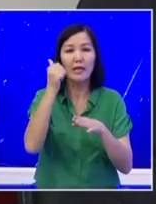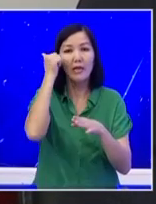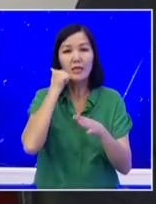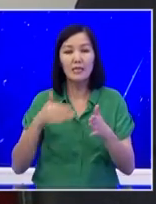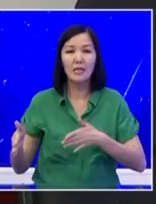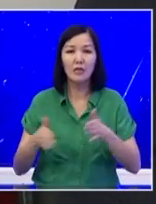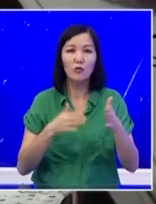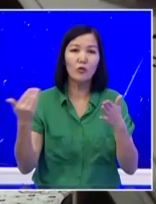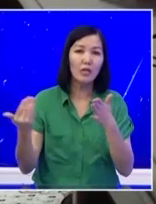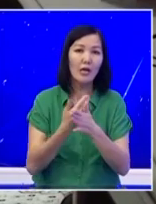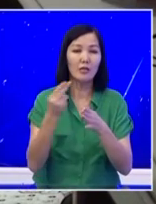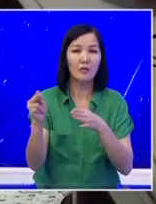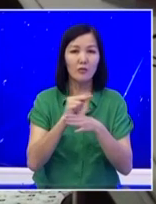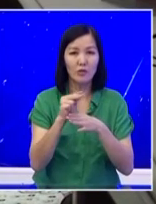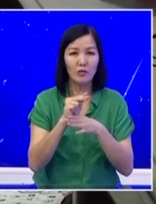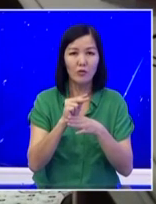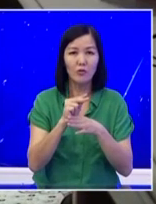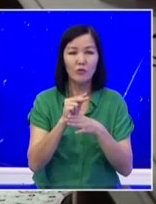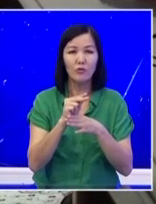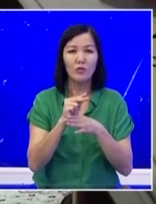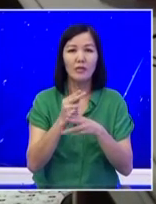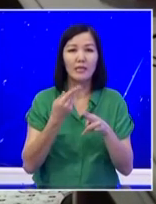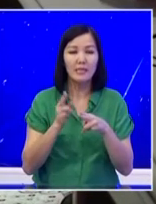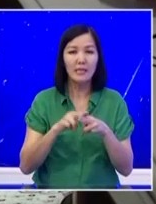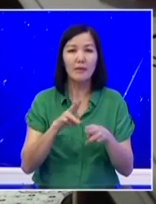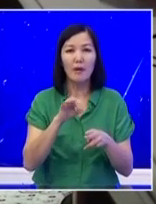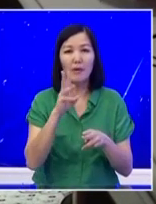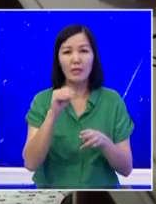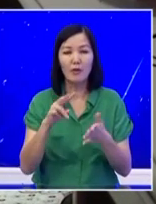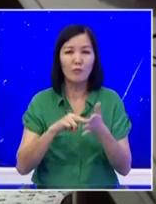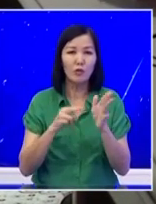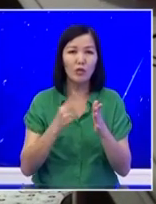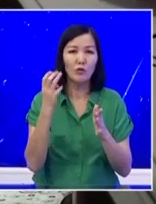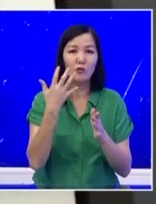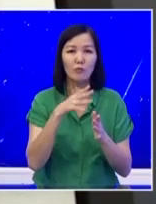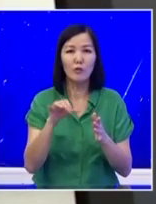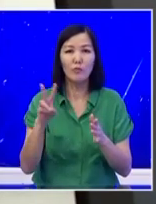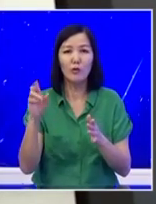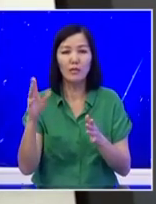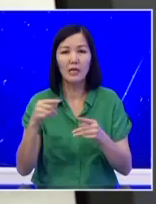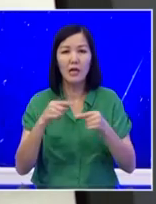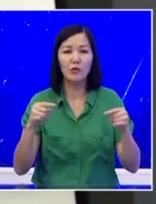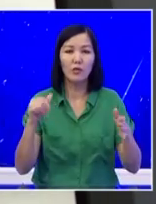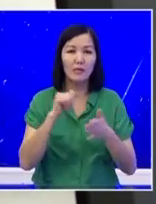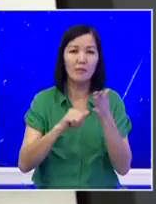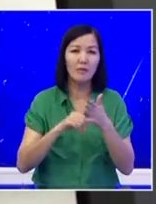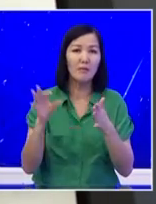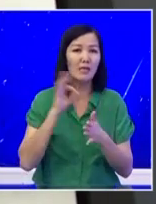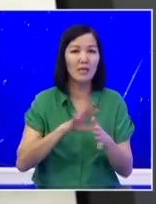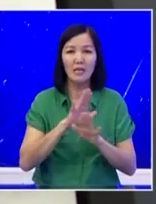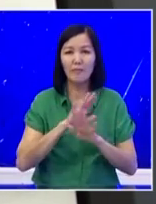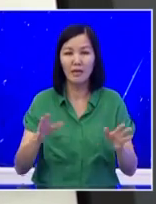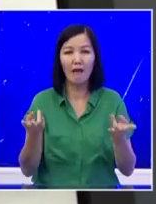жөндеуден өткен. Ескірген жолдарға жөндеу жүргізілді. Десе де мамандар бюджеттегі 350 миллион теңге әртүрлі